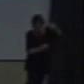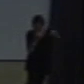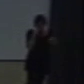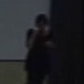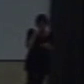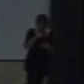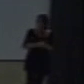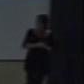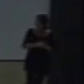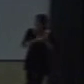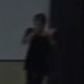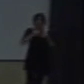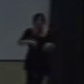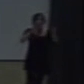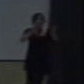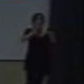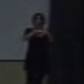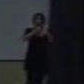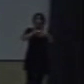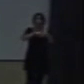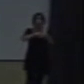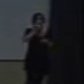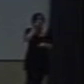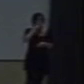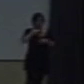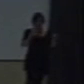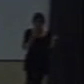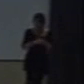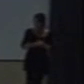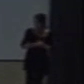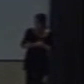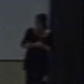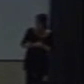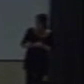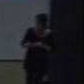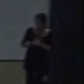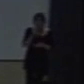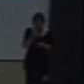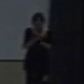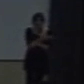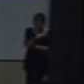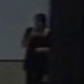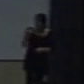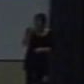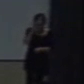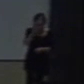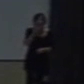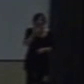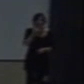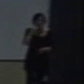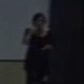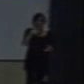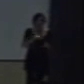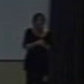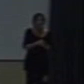l'última cosa que us vull parlar és de la participació del públic. O sigui, una de les coses que... La Sílvia també és molt experta en això, com